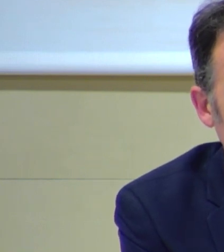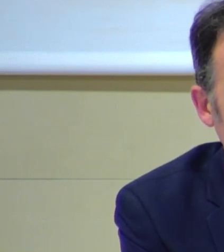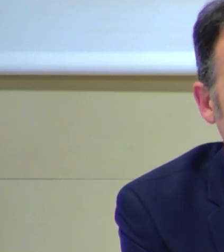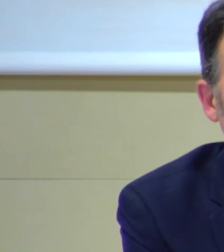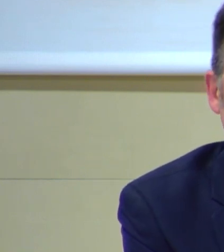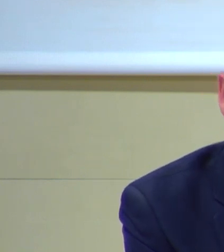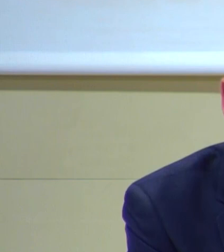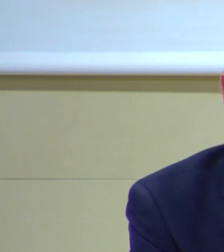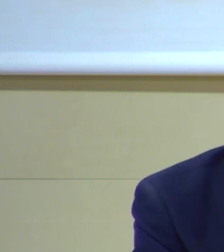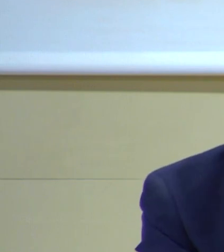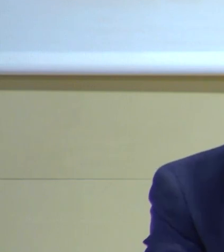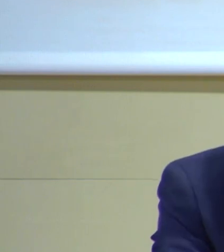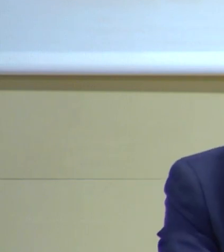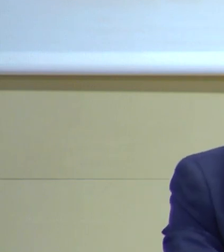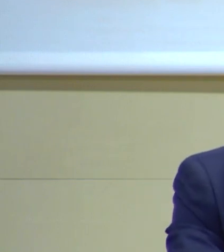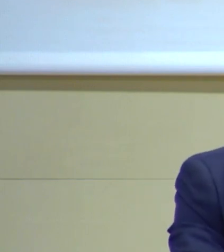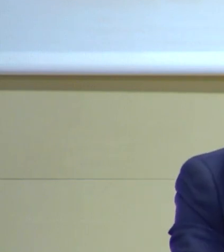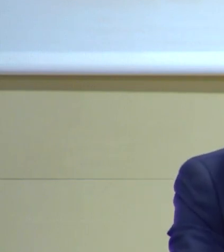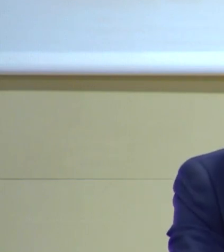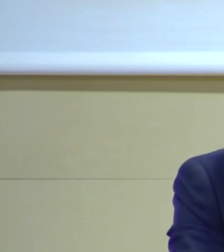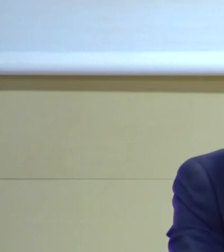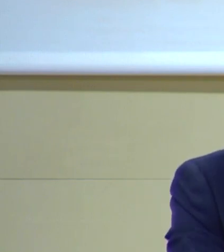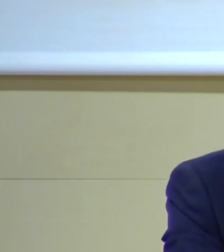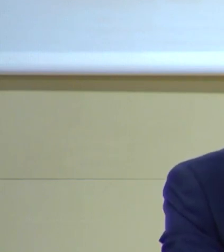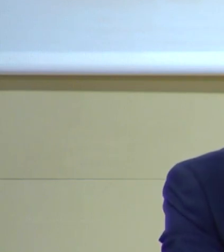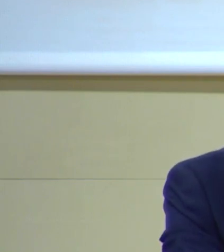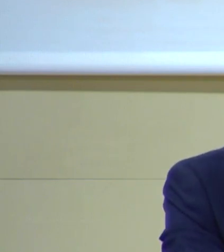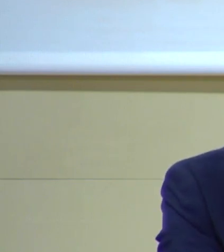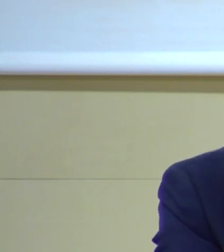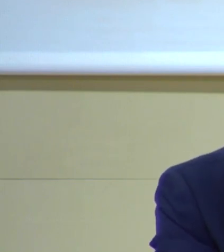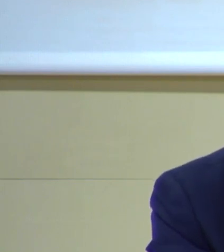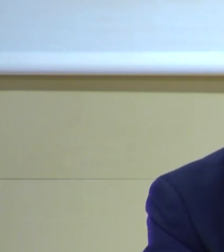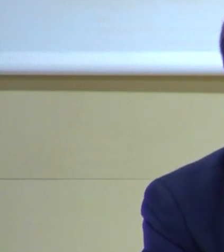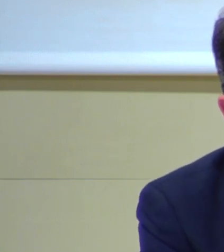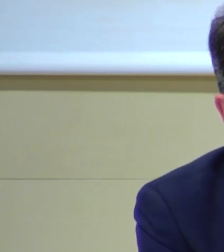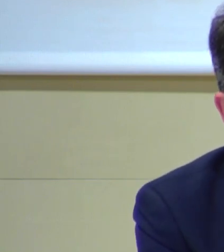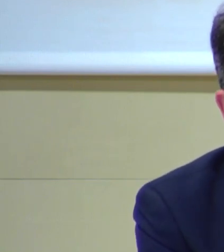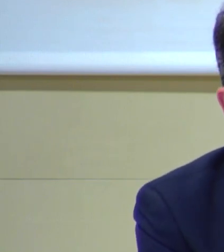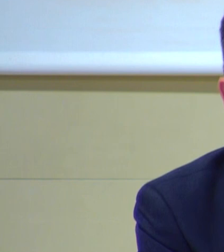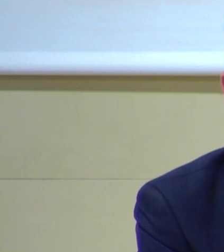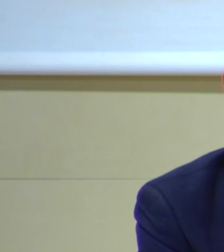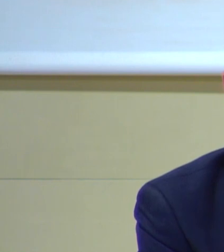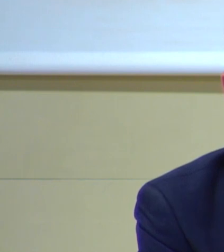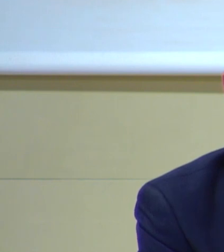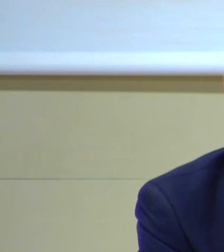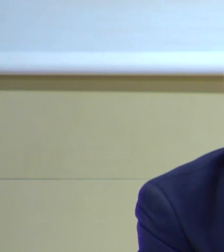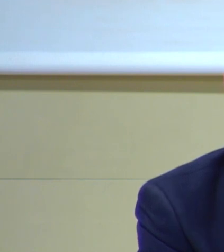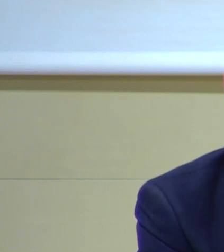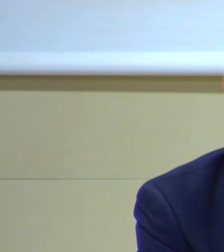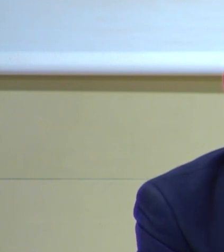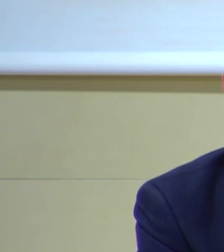pas levé merci beaucoup nous passons à délibération numéro de 36 tarification de la pause méridienne